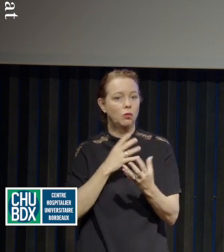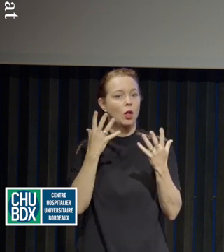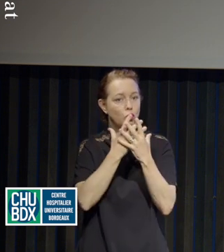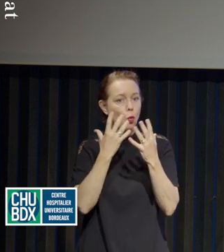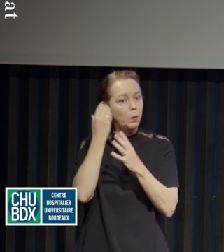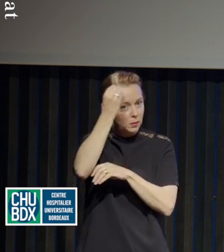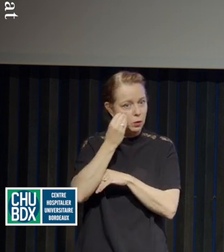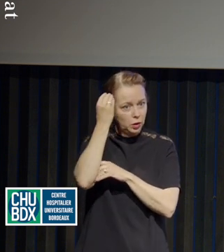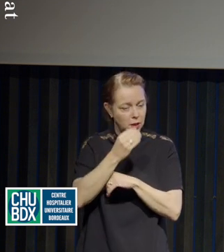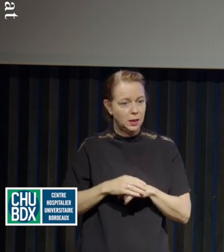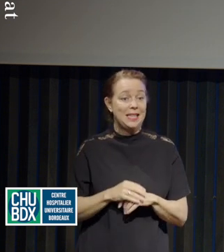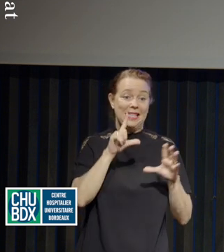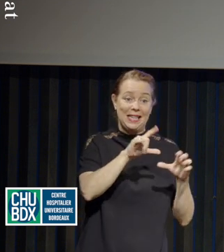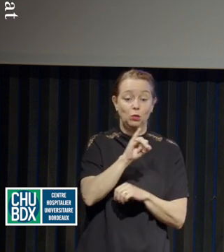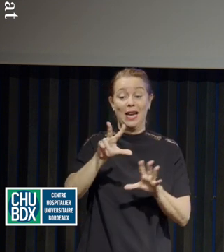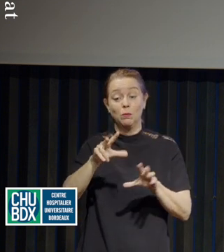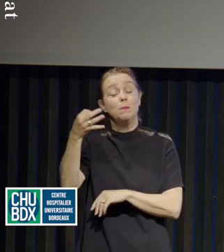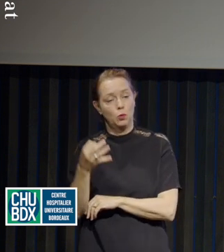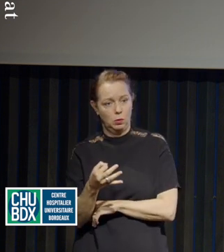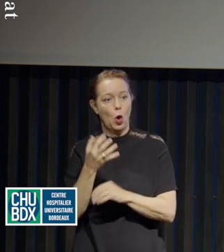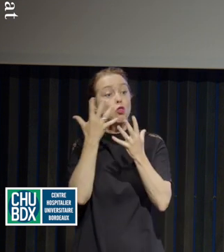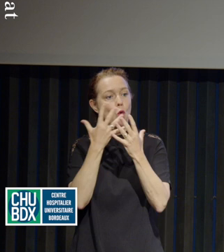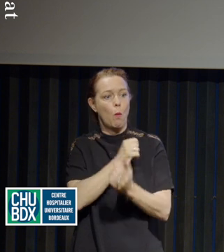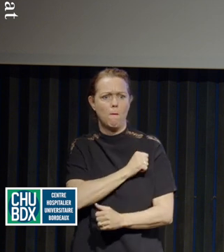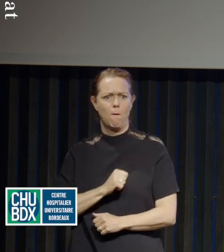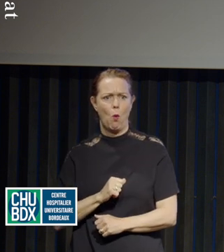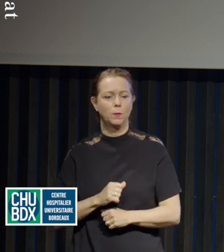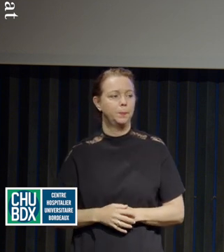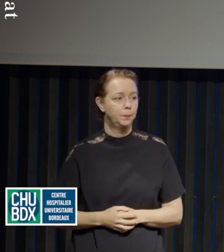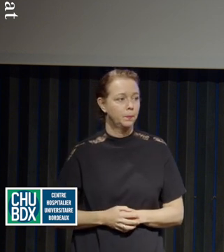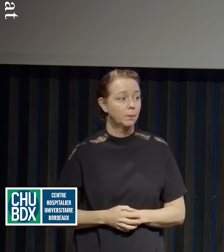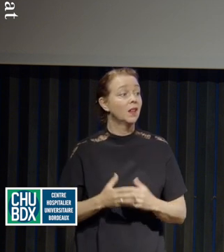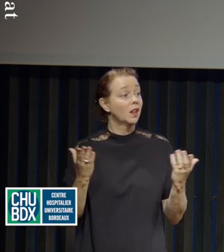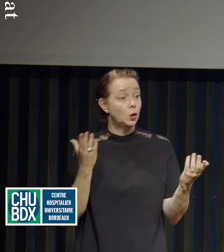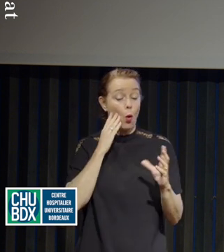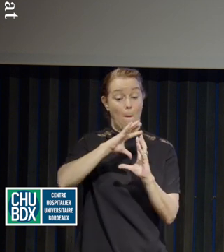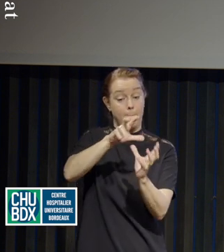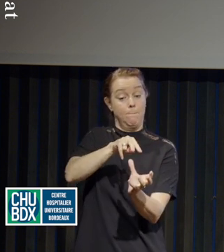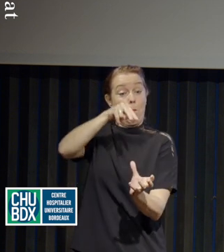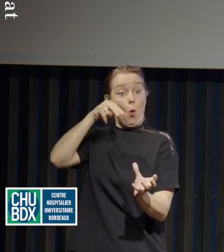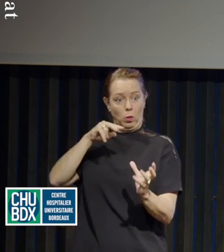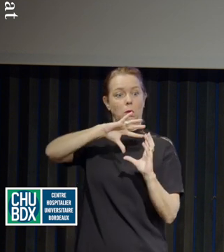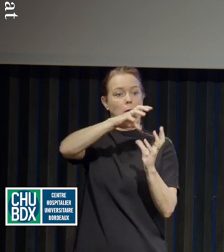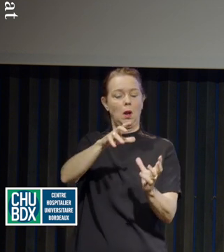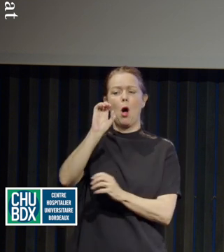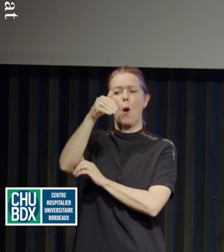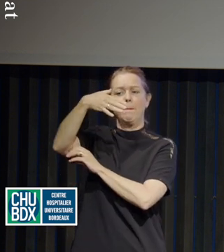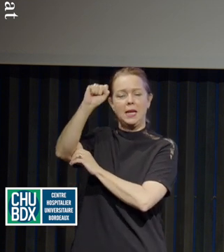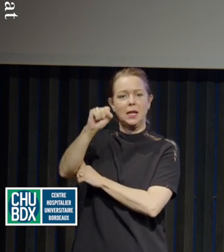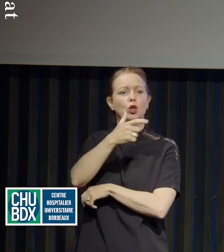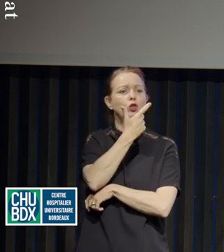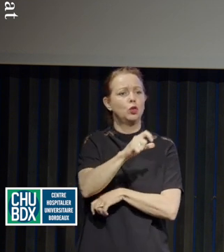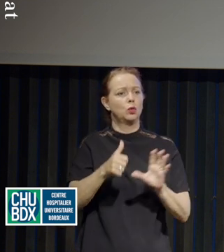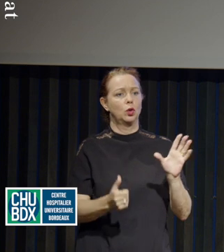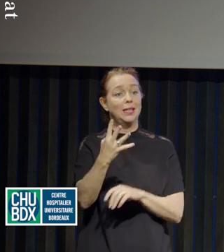et 7 à 8% un trouble sévère. Si on élargit la focale, dans le monde, l'OMS considère que 264